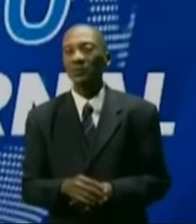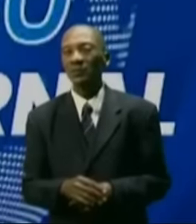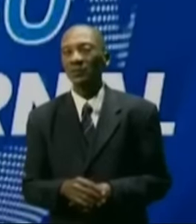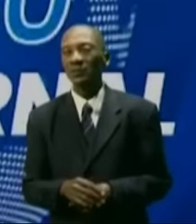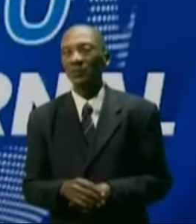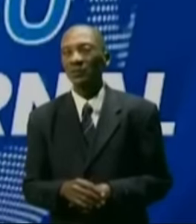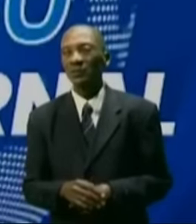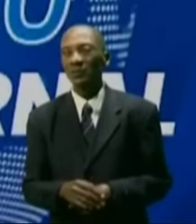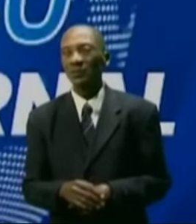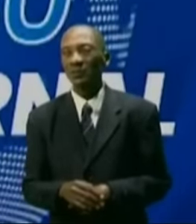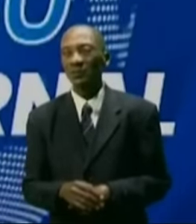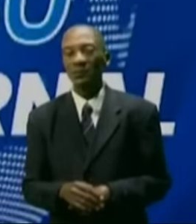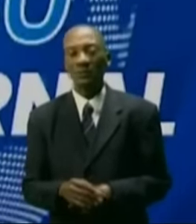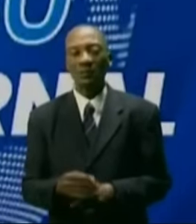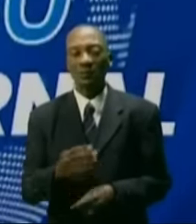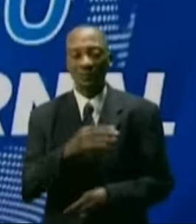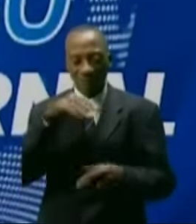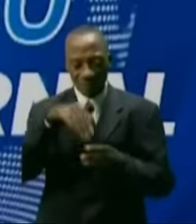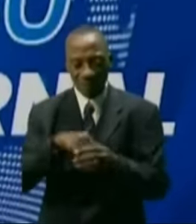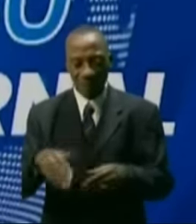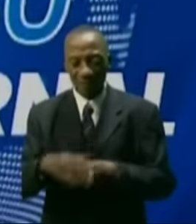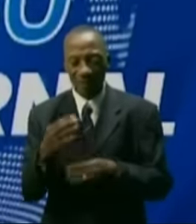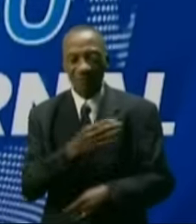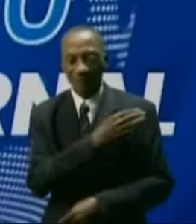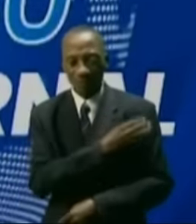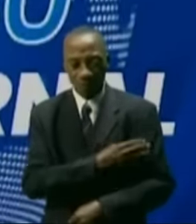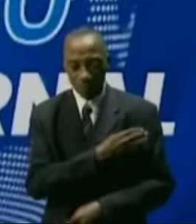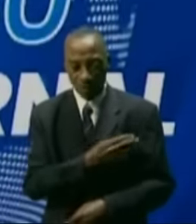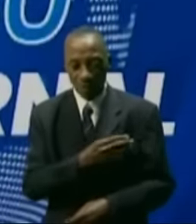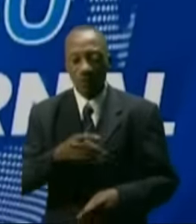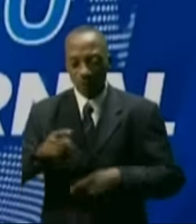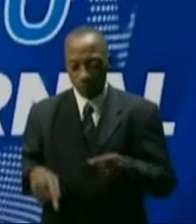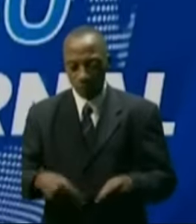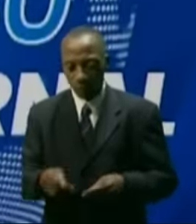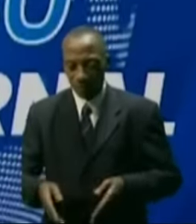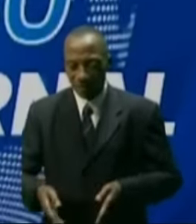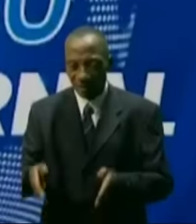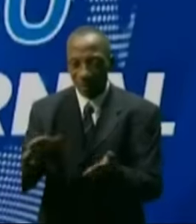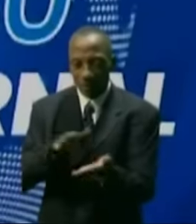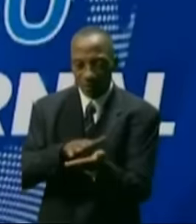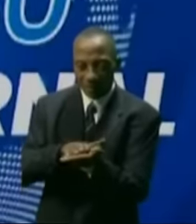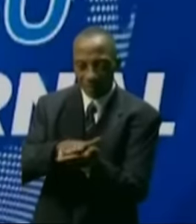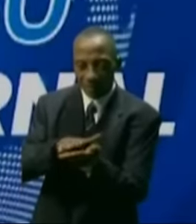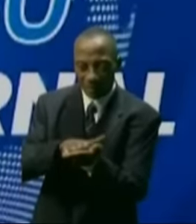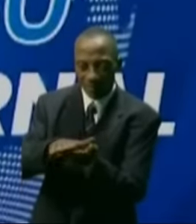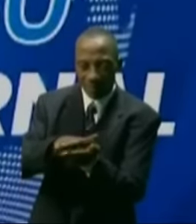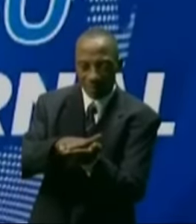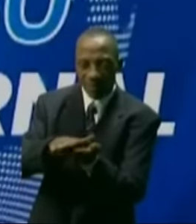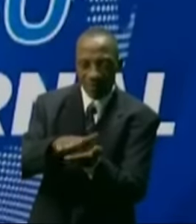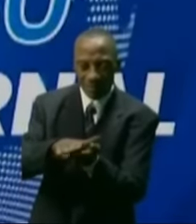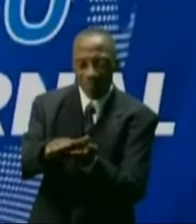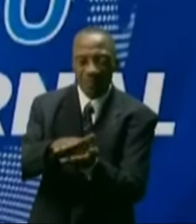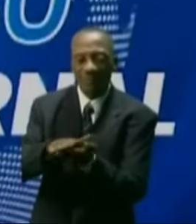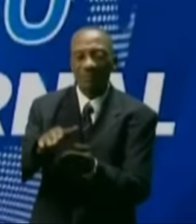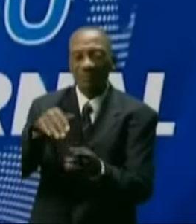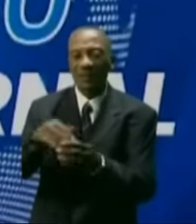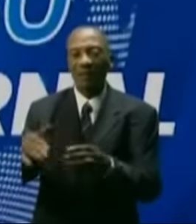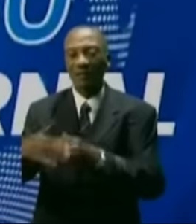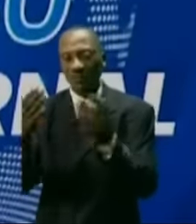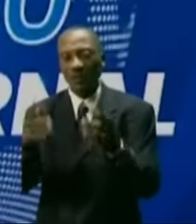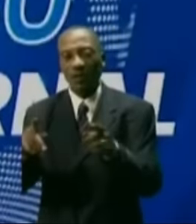trouvent l'asphalte, au passe et environ, subissent une transformation remarquable jamais auparavant dans sa